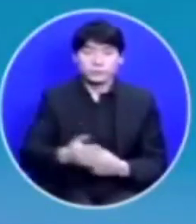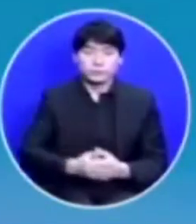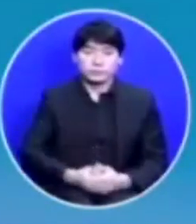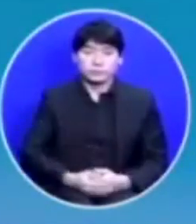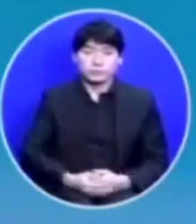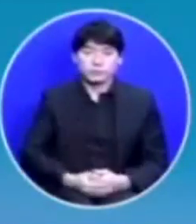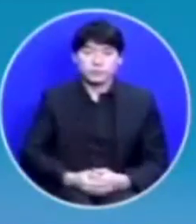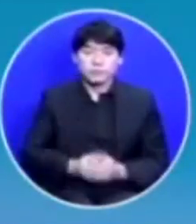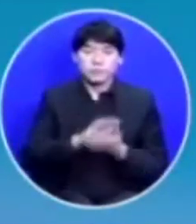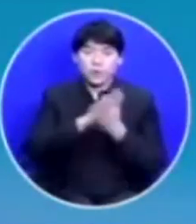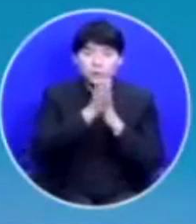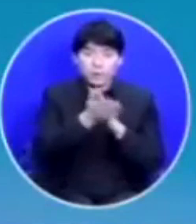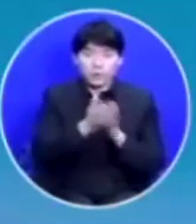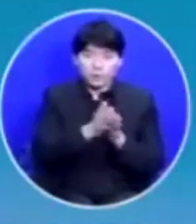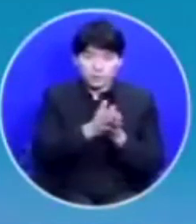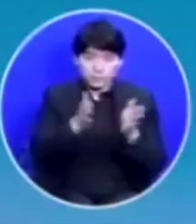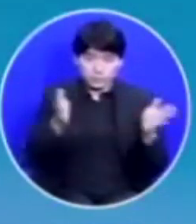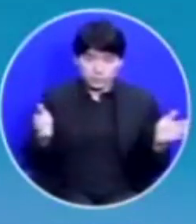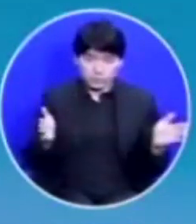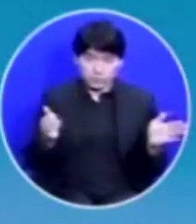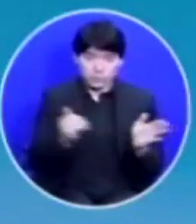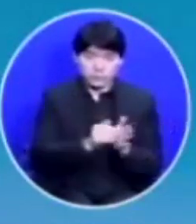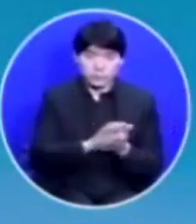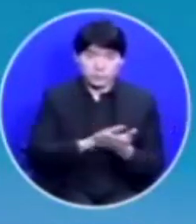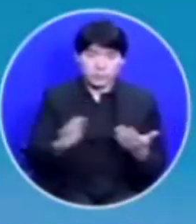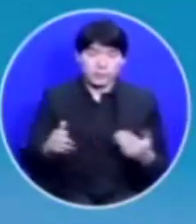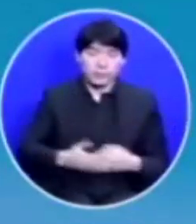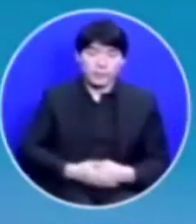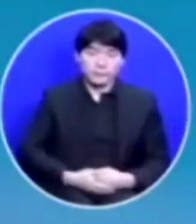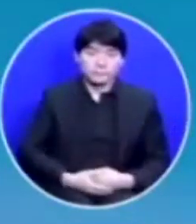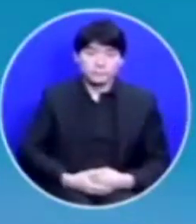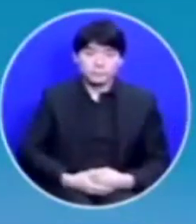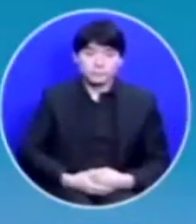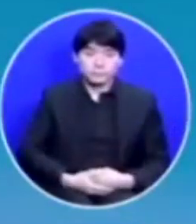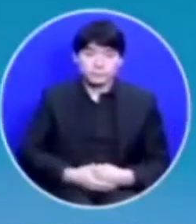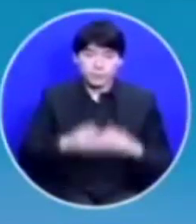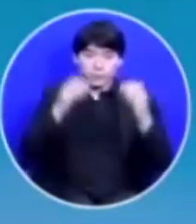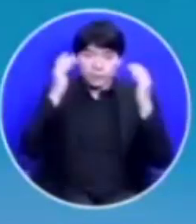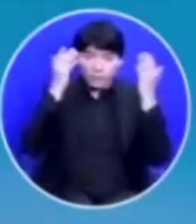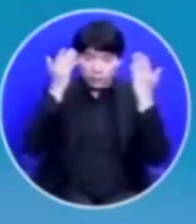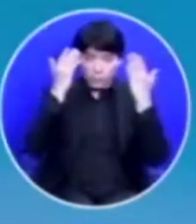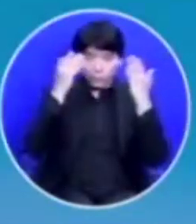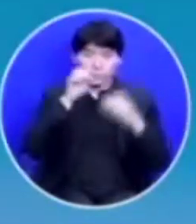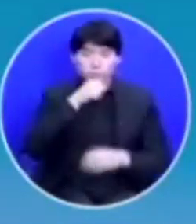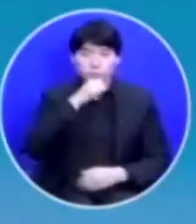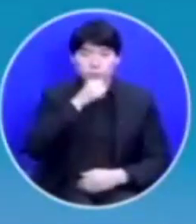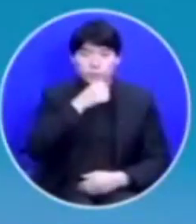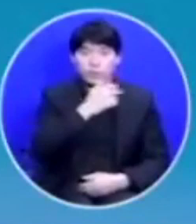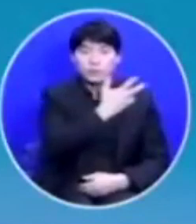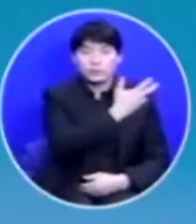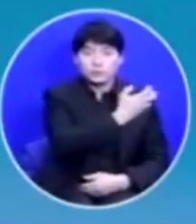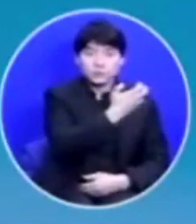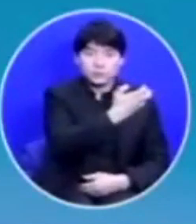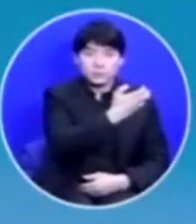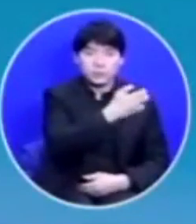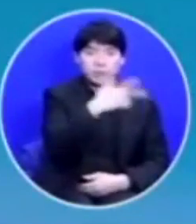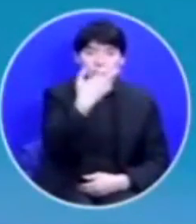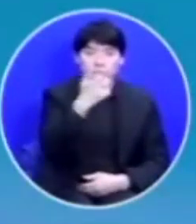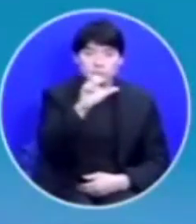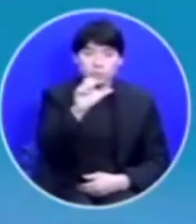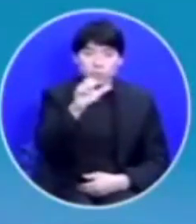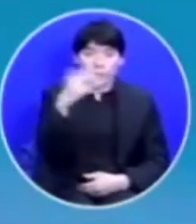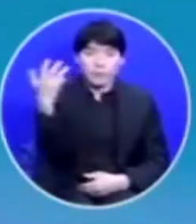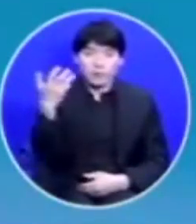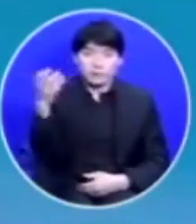변화가 오기 시작하는 아이에게 변화가 오기 시작하는 거에요 학교 성적도 70점 에서 75점 다시